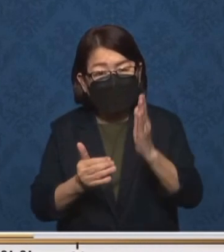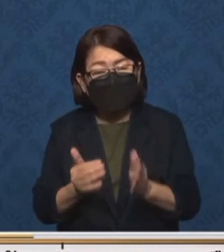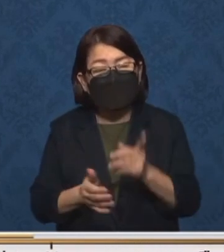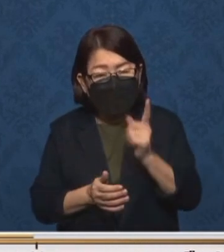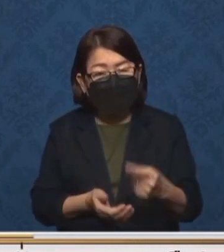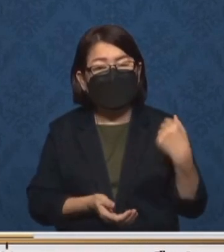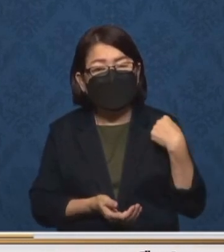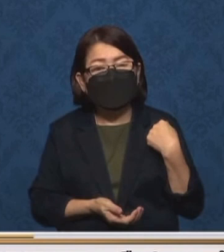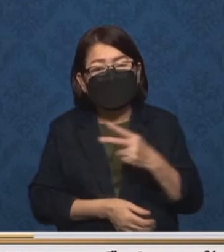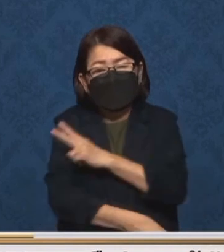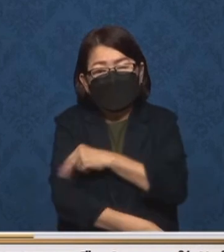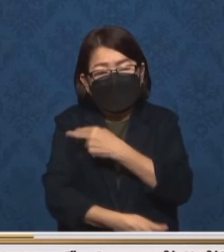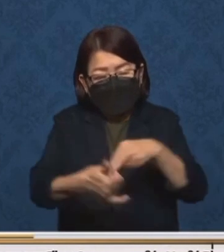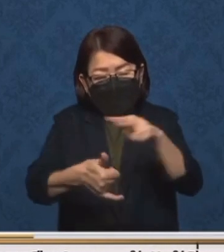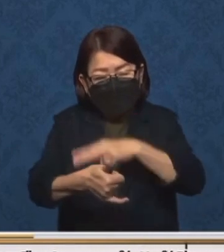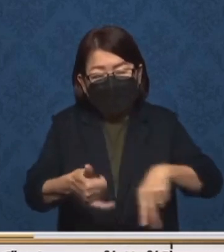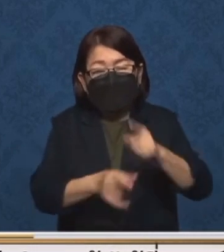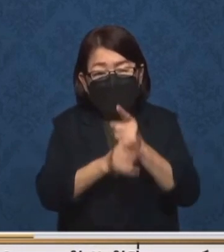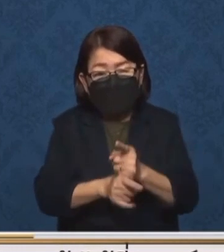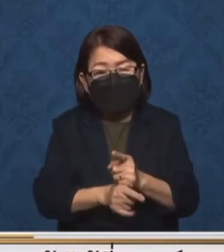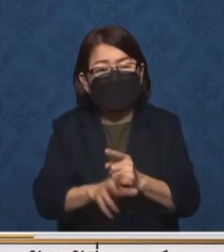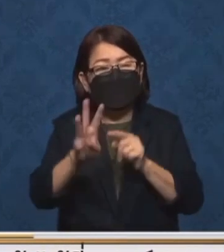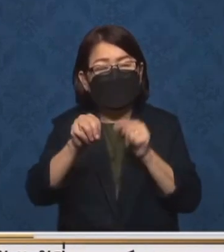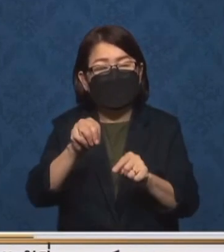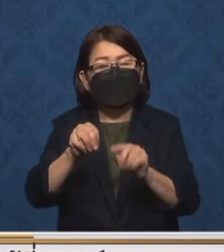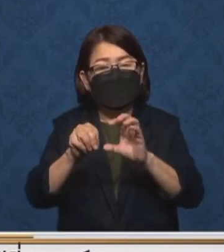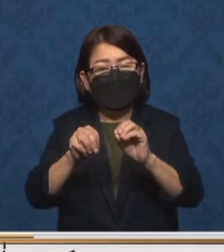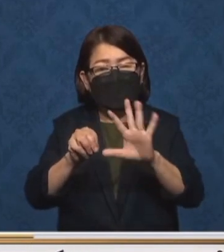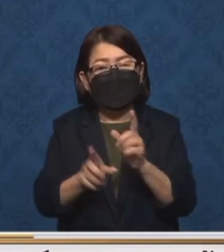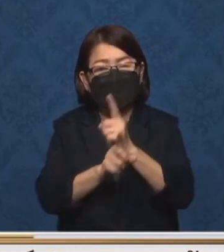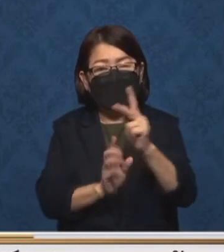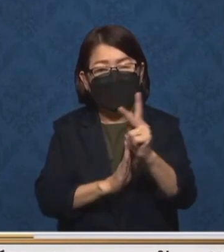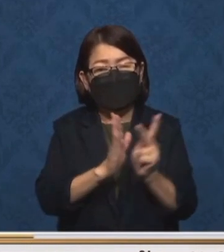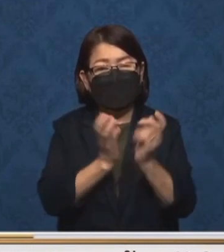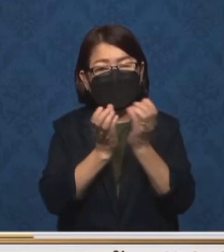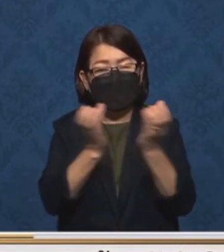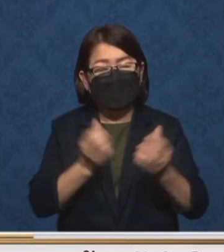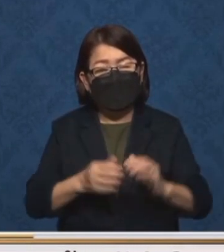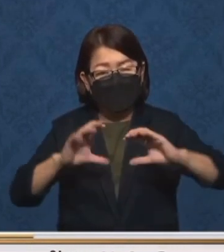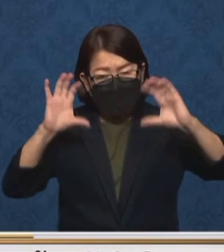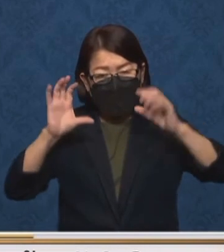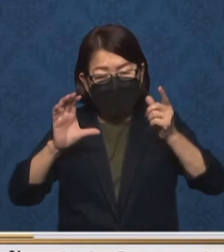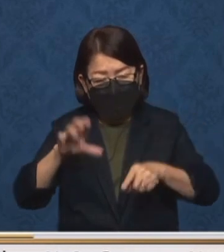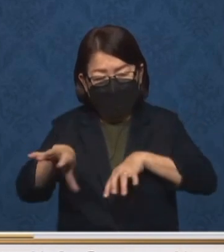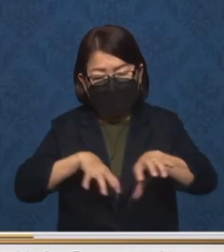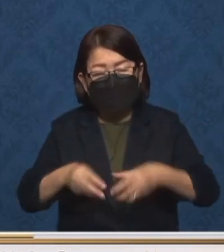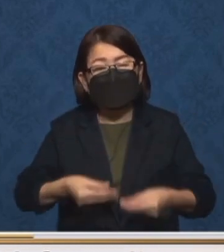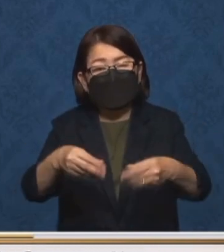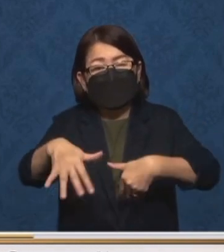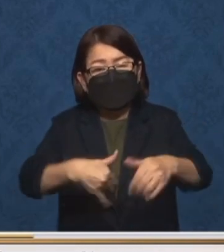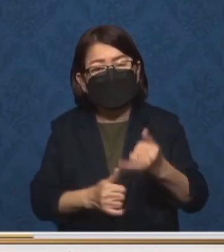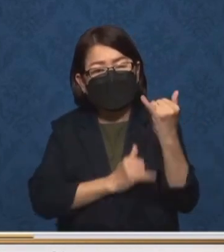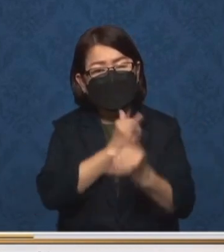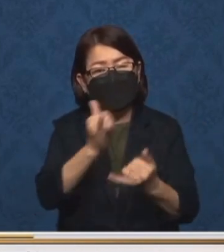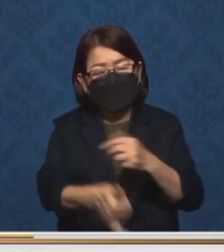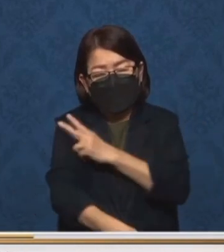ฐประกอบมาตา 55 แห่งรฐมนูลลชนะอาจัไยรัฐต้องดำเนิการให้ประชาชนได้รับิกสารสุข